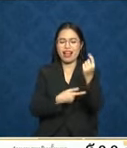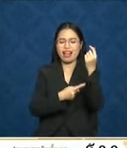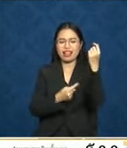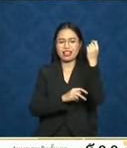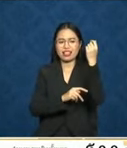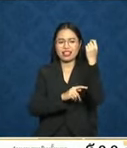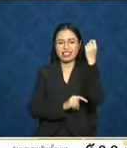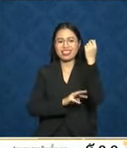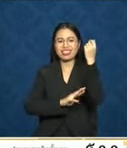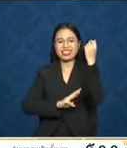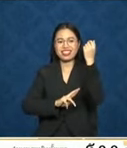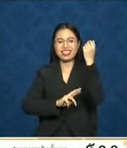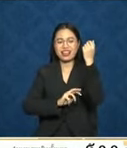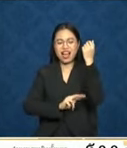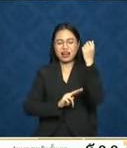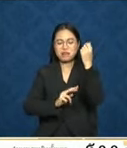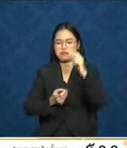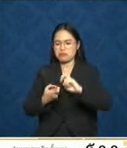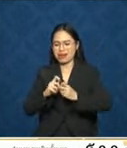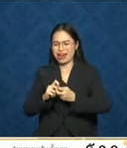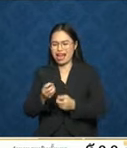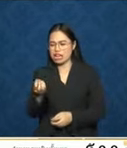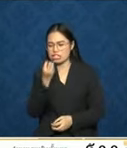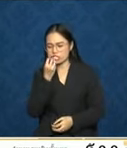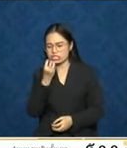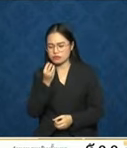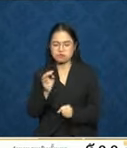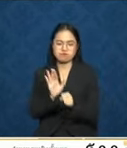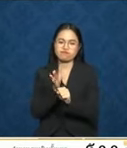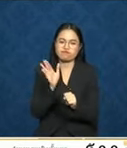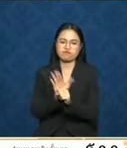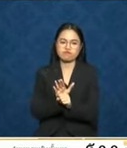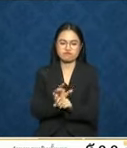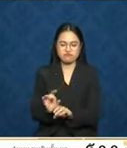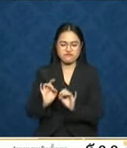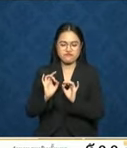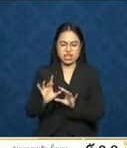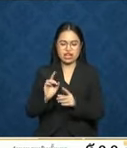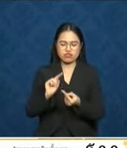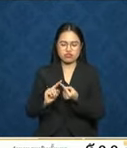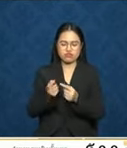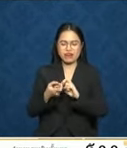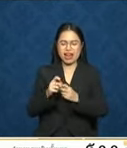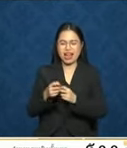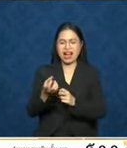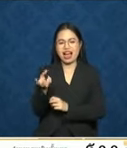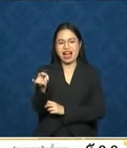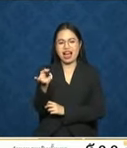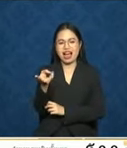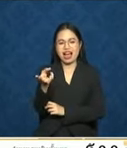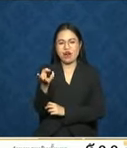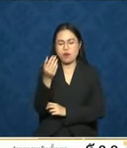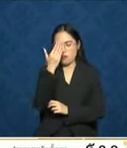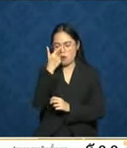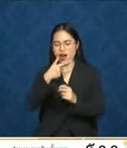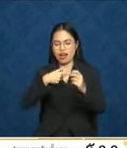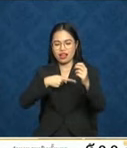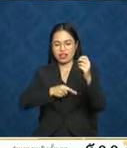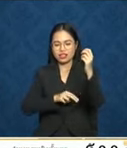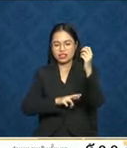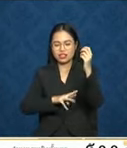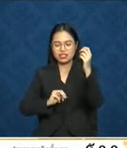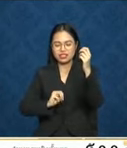ความเสี่ยงด้านความมั่นคงทางอาหารในประเด็นข้าวสูงมากครับท่านเนื่องจากตรังมีสต๊อกข้าวที่